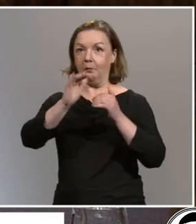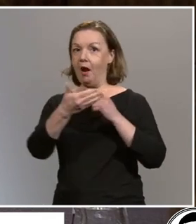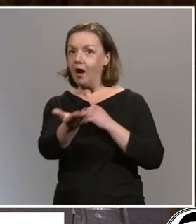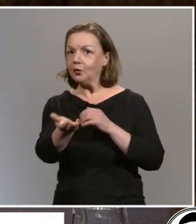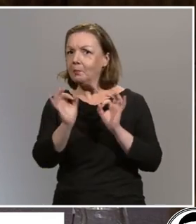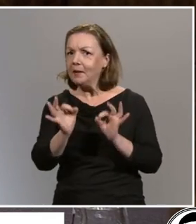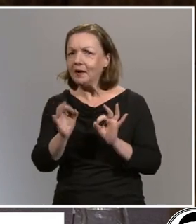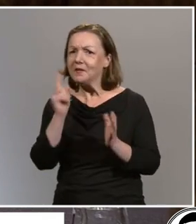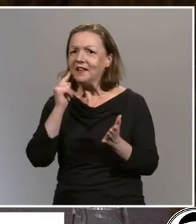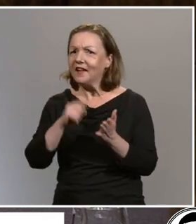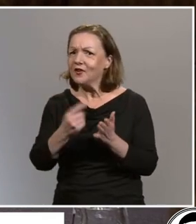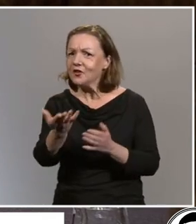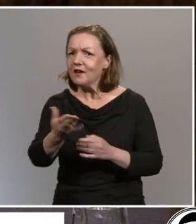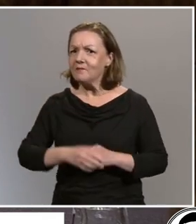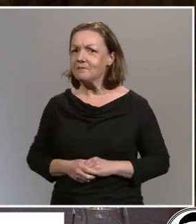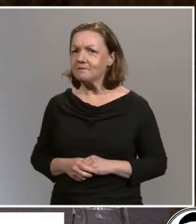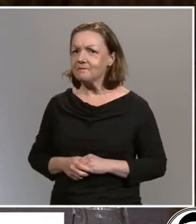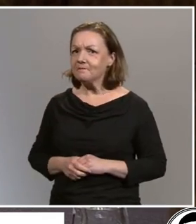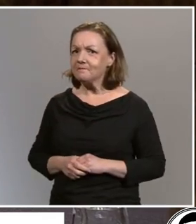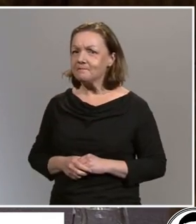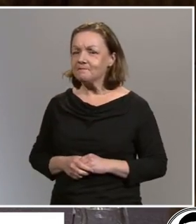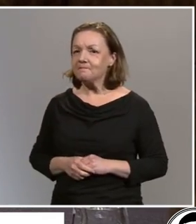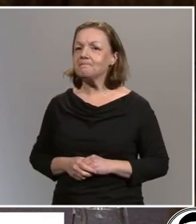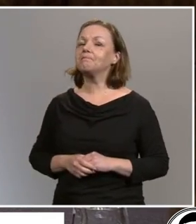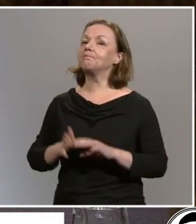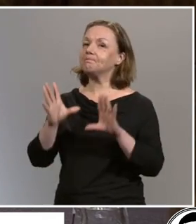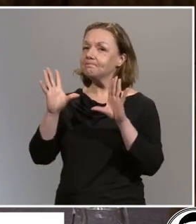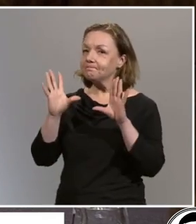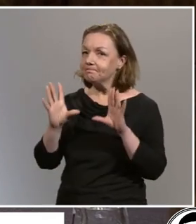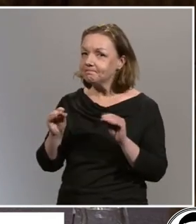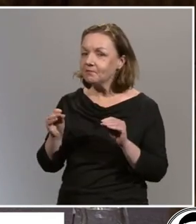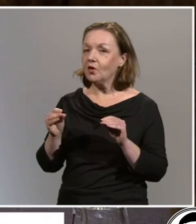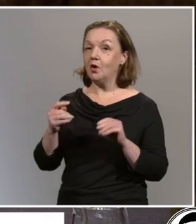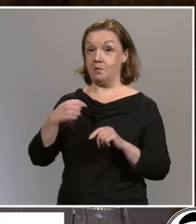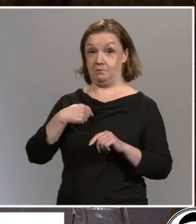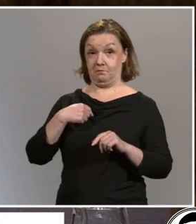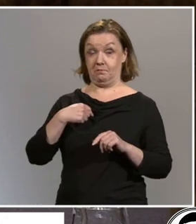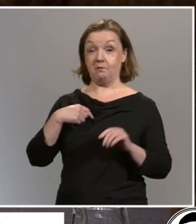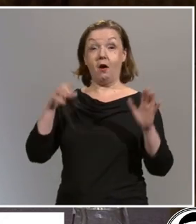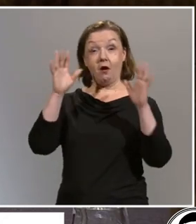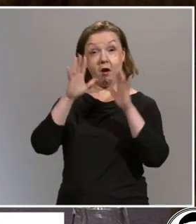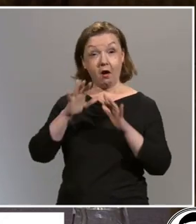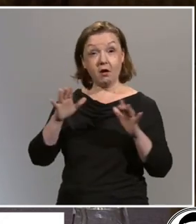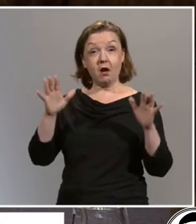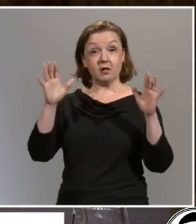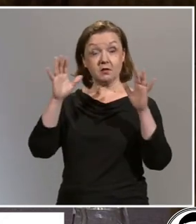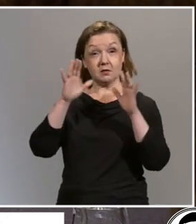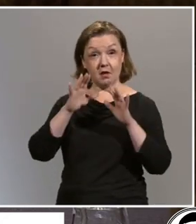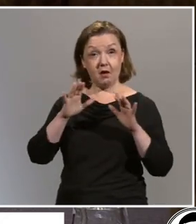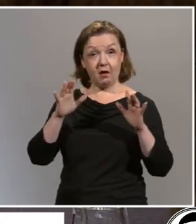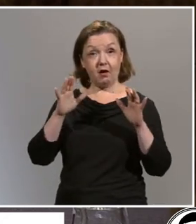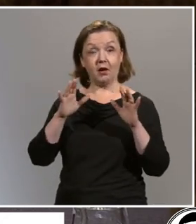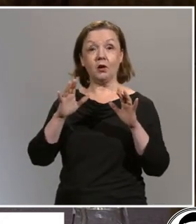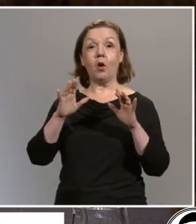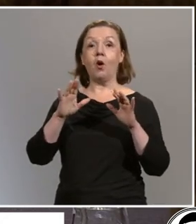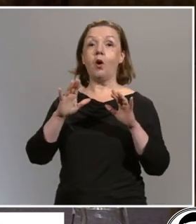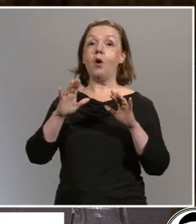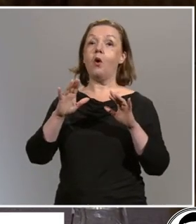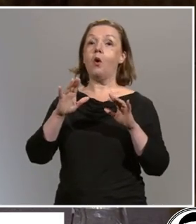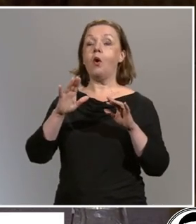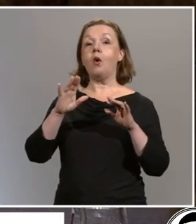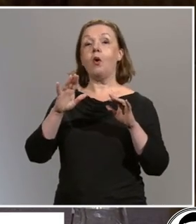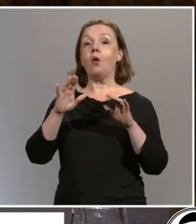kyse? No, lähtökohtaisesti pidän vakavana, että